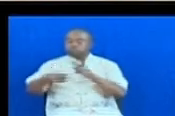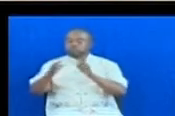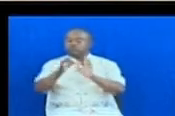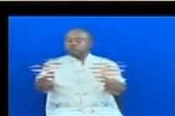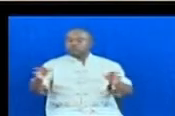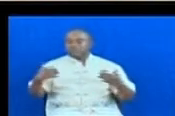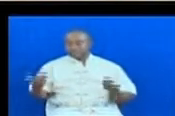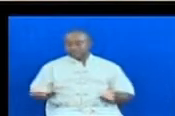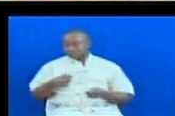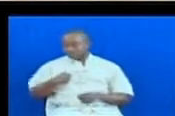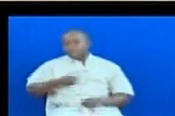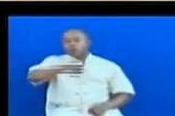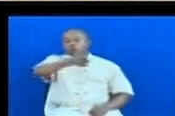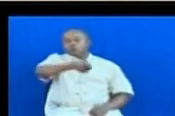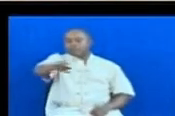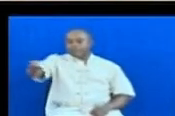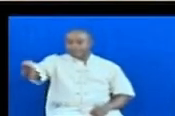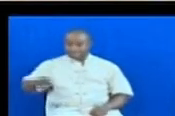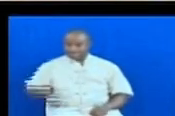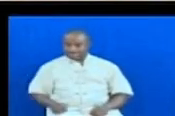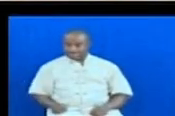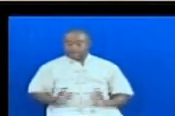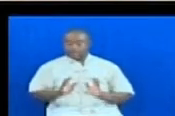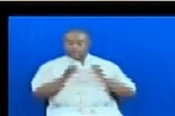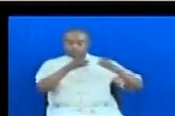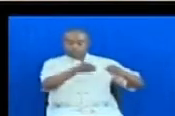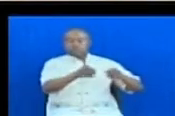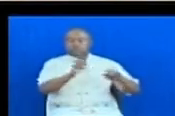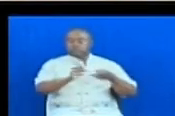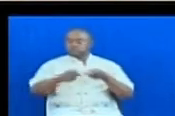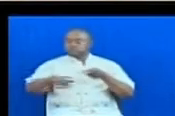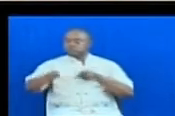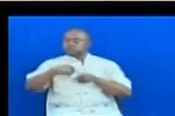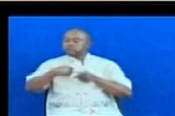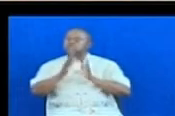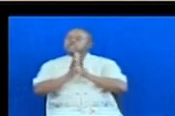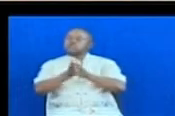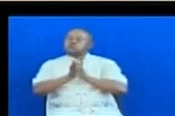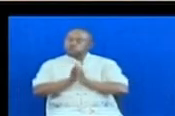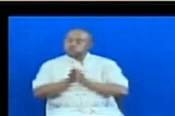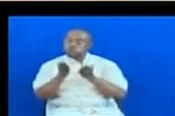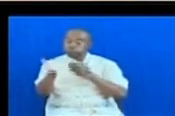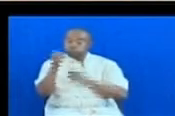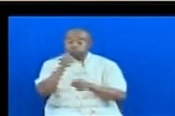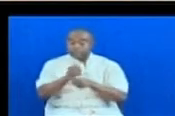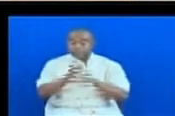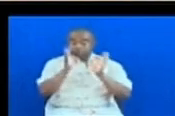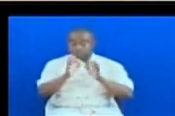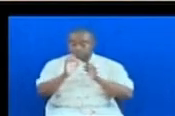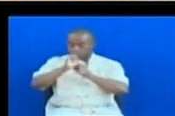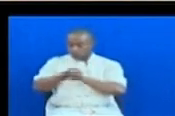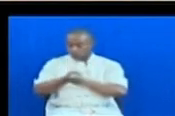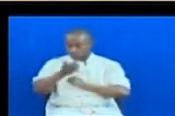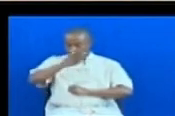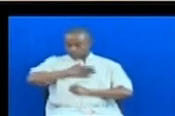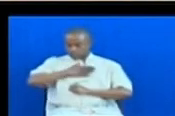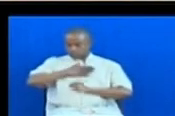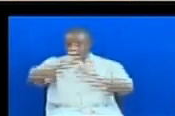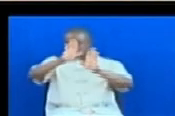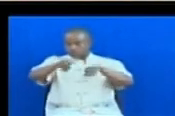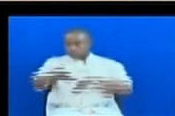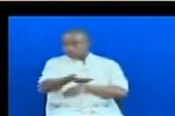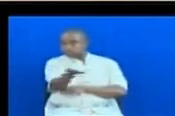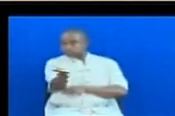Kwa hiyo tunawapongeza sana kamati, lakini pia tunawashukuru kwa kufanya kazi kwa niaba ya bunge, na hata